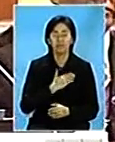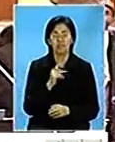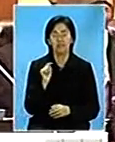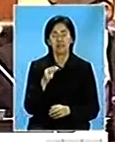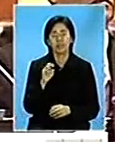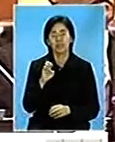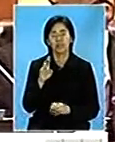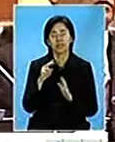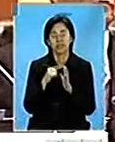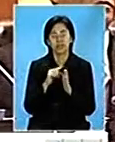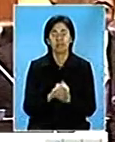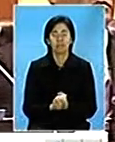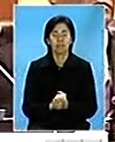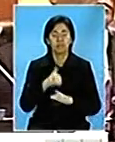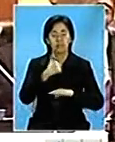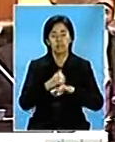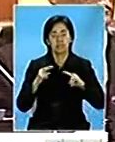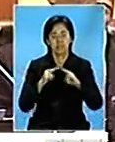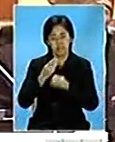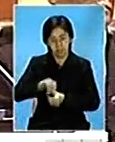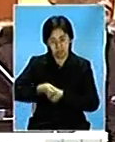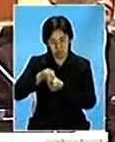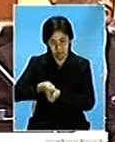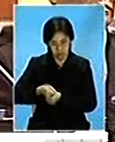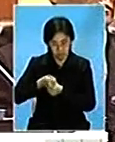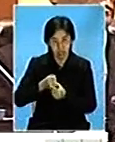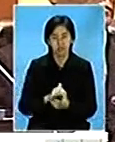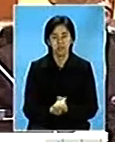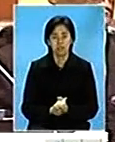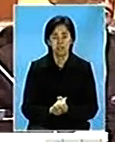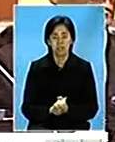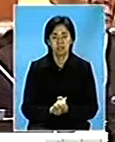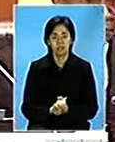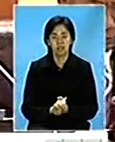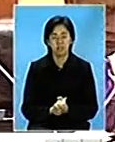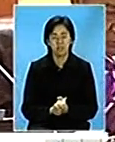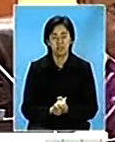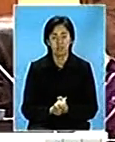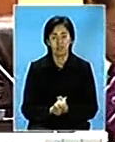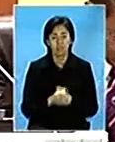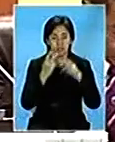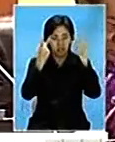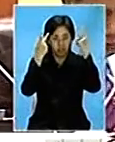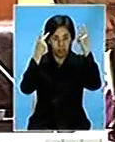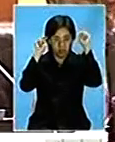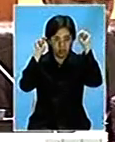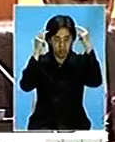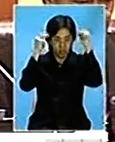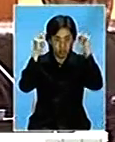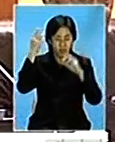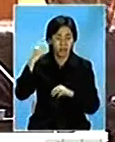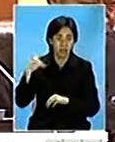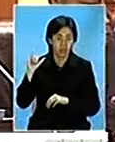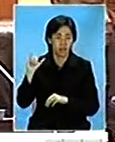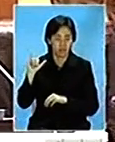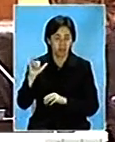งศ์สมุทรรัฐมนตรีว่าการกระทรวงเกษตรและสหกรณ์ได้รับมอบหมายจากพระท่านนายกรัฐมนตรียิ่งลักษณ์ชิน